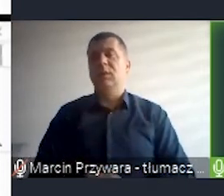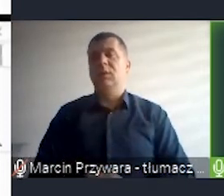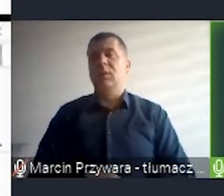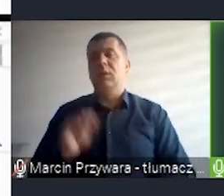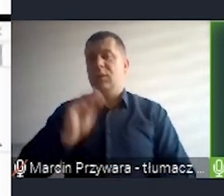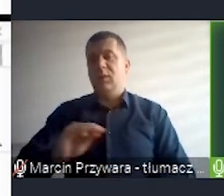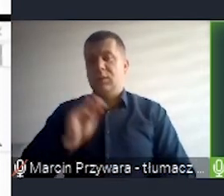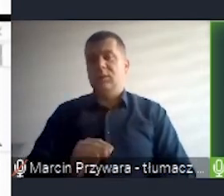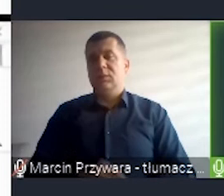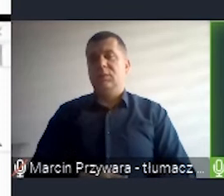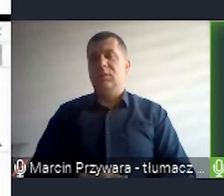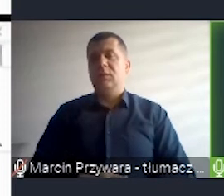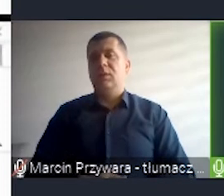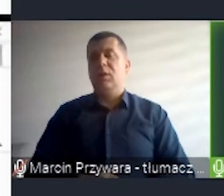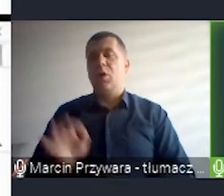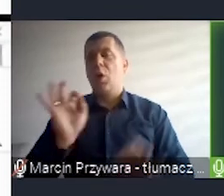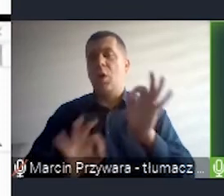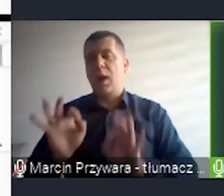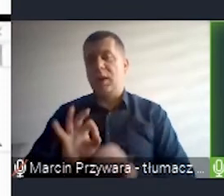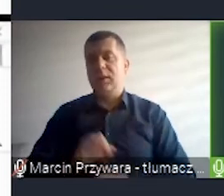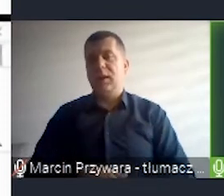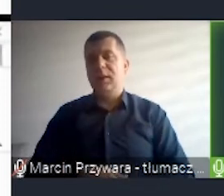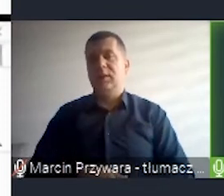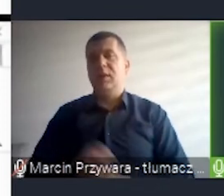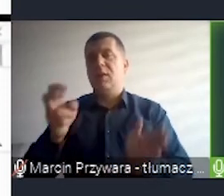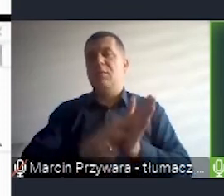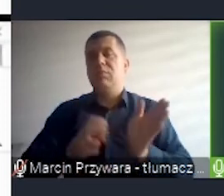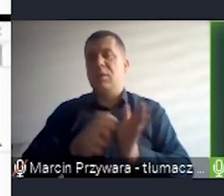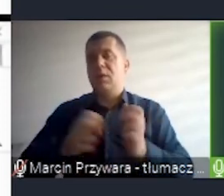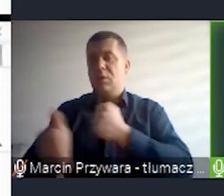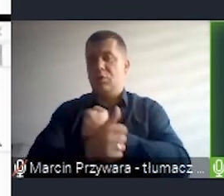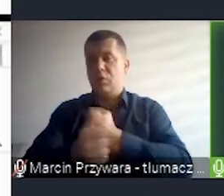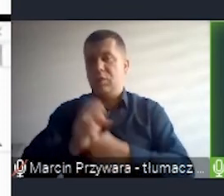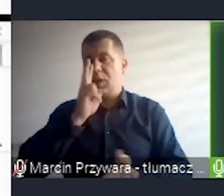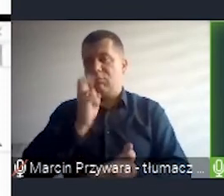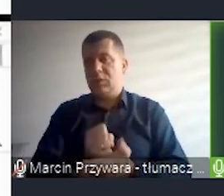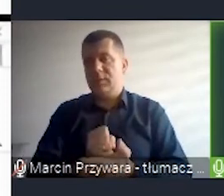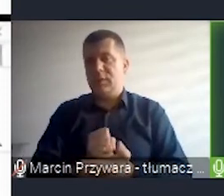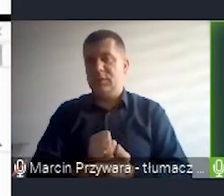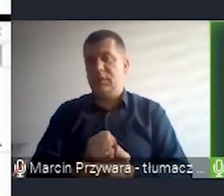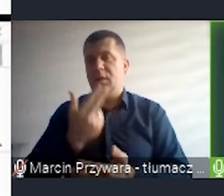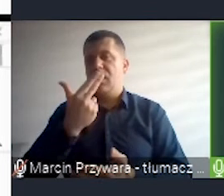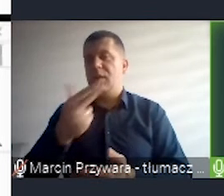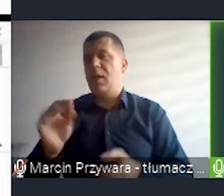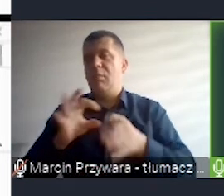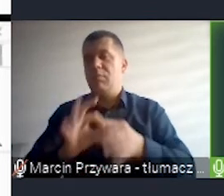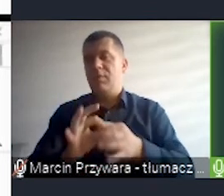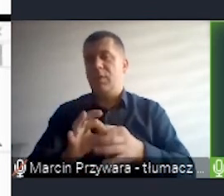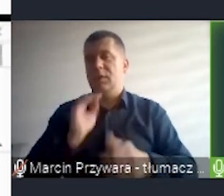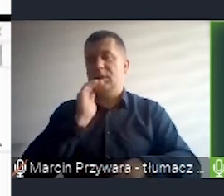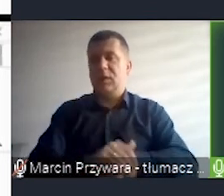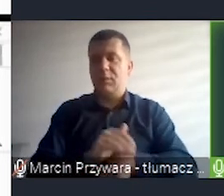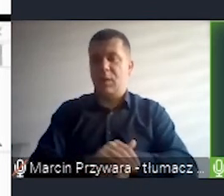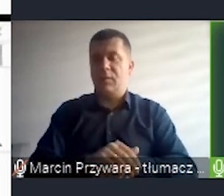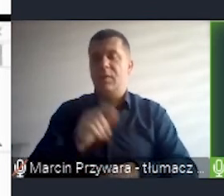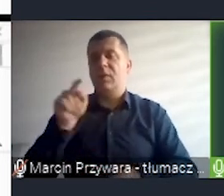Poza tym pojawiają się korekty za brak dokumentów potwierdzających niepowiązanie zamawiającego i